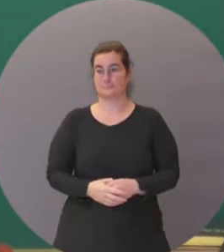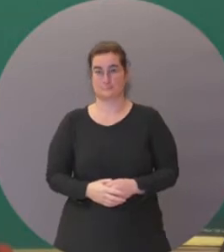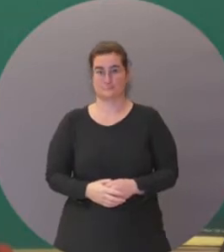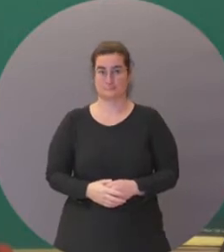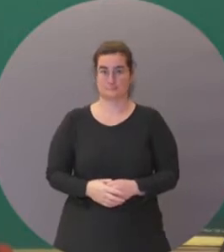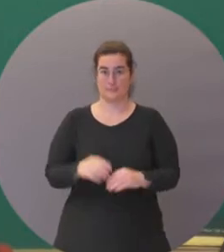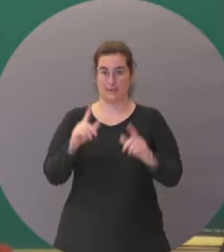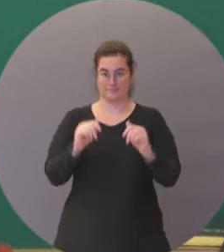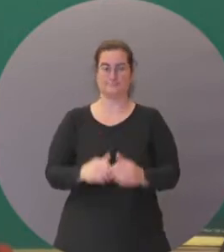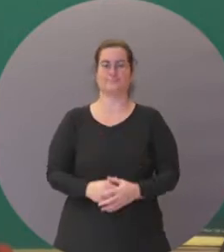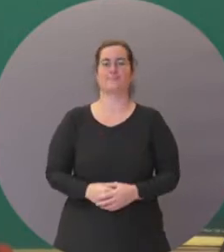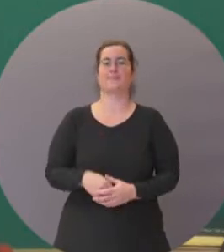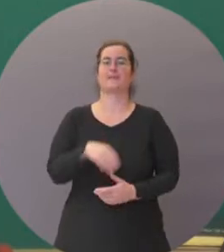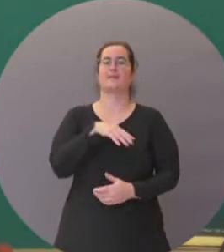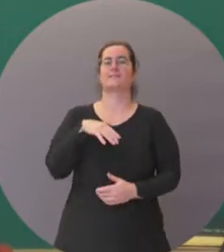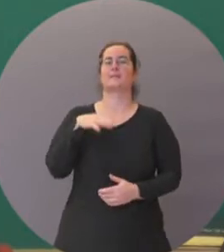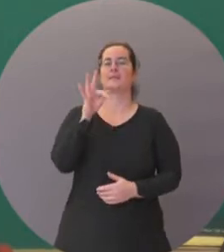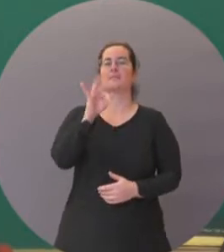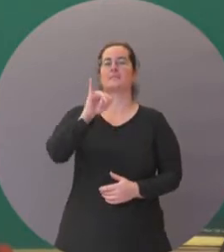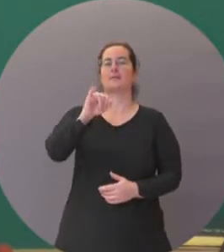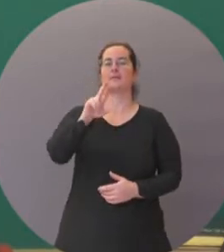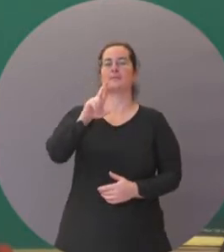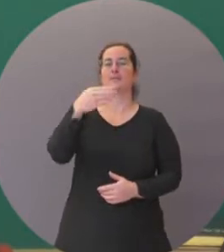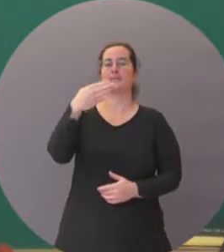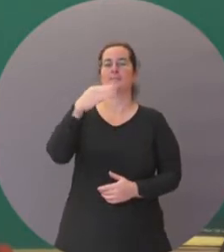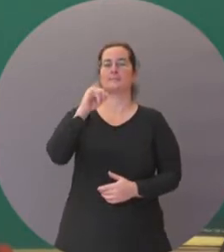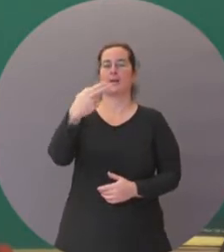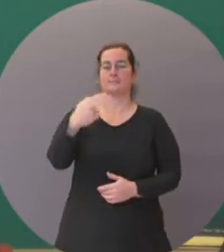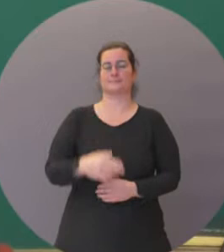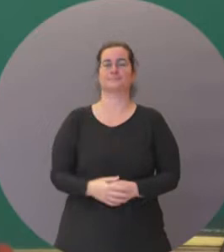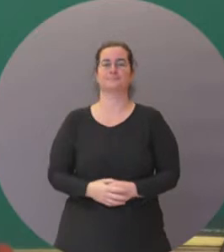madame Firmin le Baudot Agnès